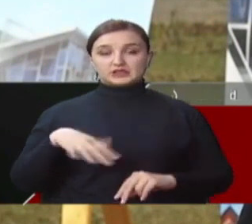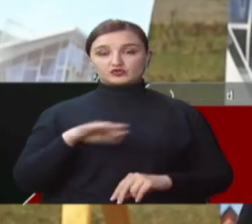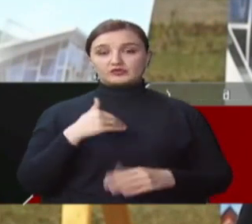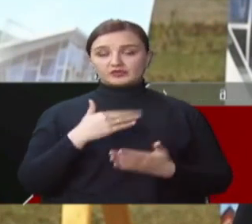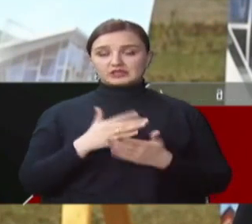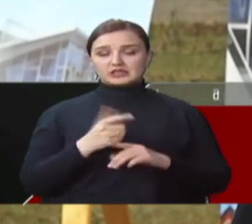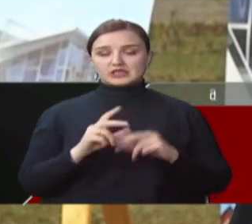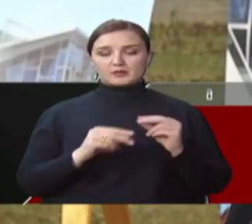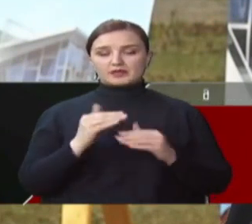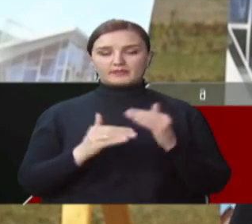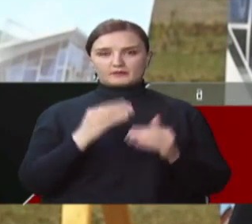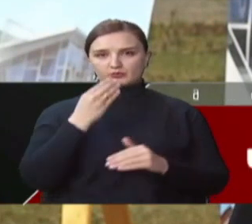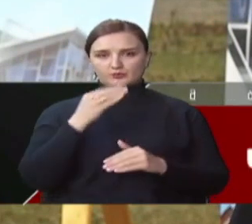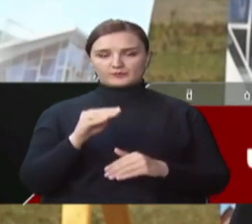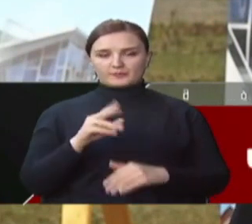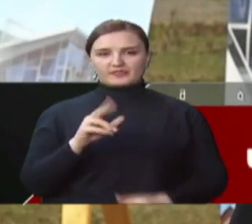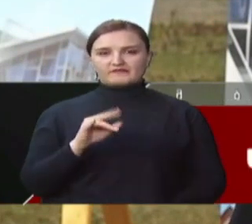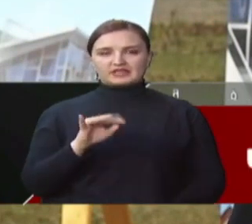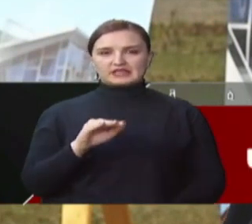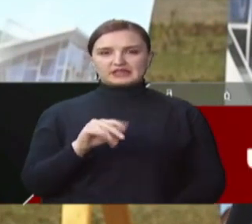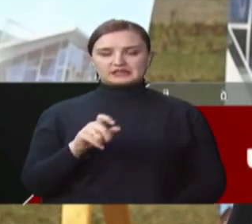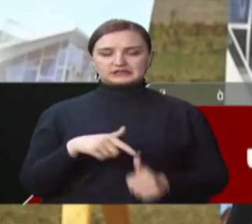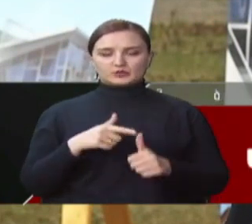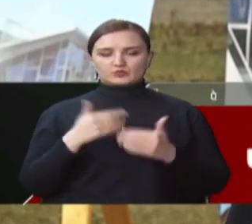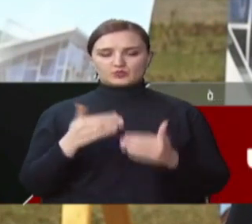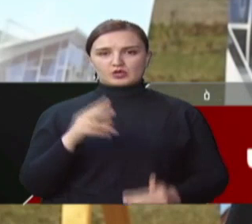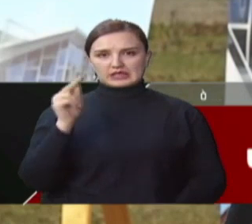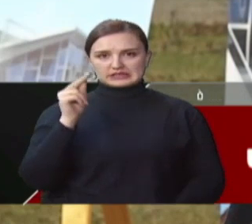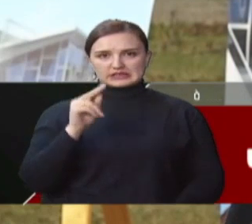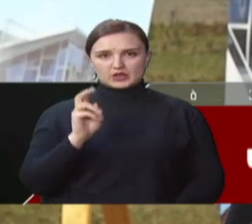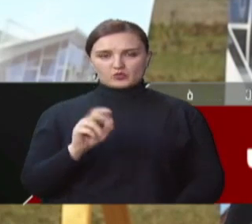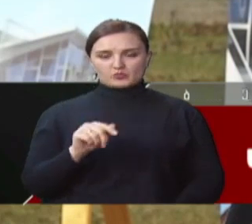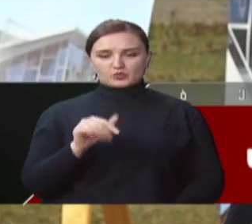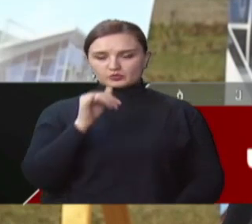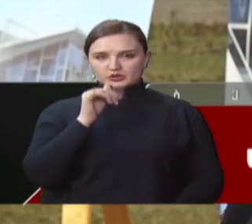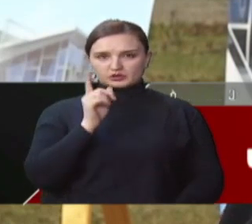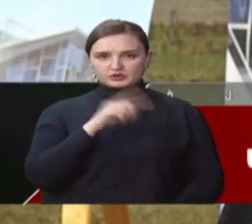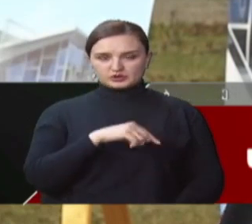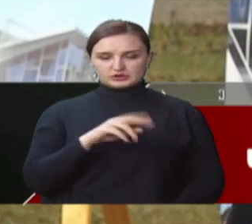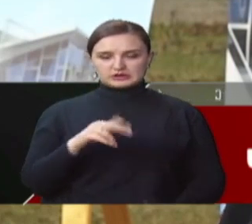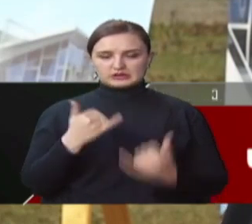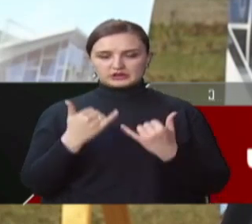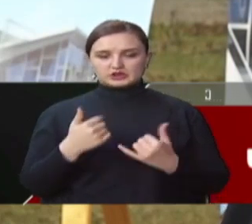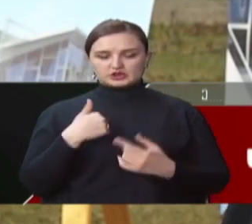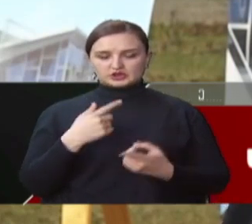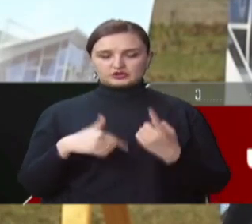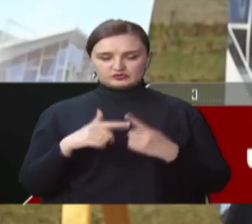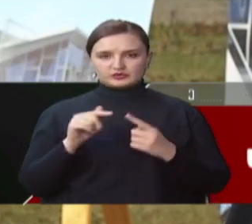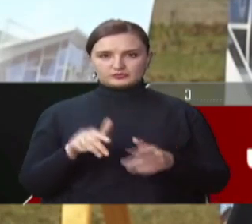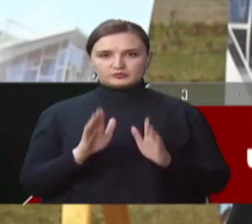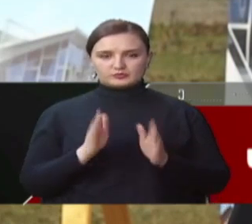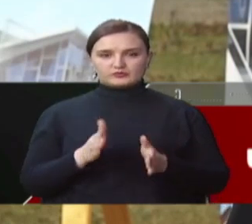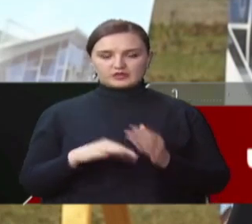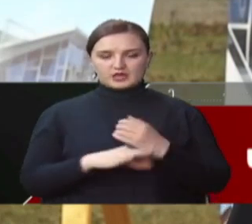გვაქვს ძალიან წარმატებული კვინიტაზის სახელობის ლიცეუმი, კადეთთა ლიცეუმი ქუთაისში და დღეს ჩვენ საფუძველს